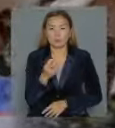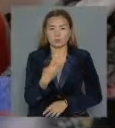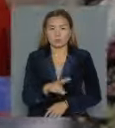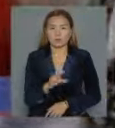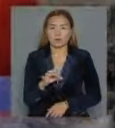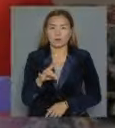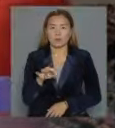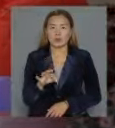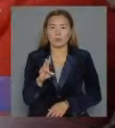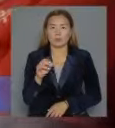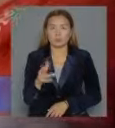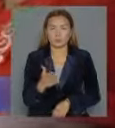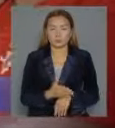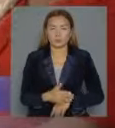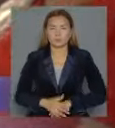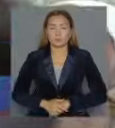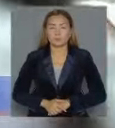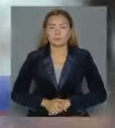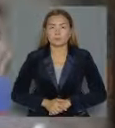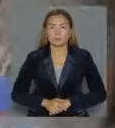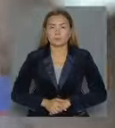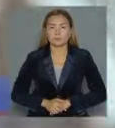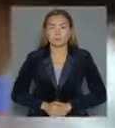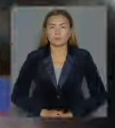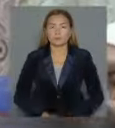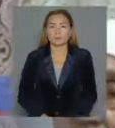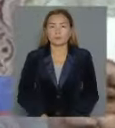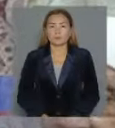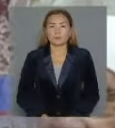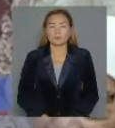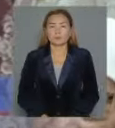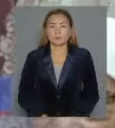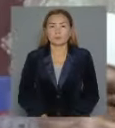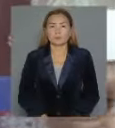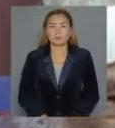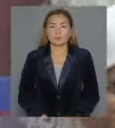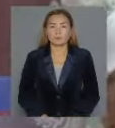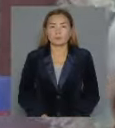шөбере сүйіп отырған бақытты ата әже. Нұрлыгүл Ғалымжанқызы, Айбек Ғалымов, жаңалық қызметі.